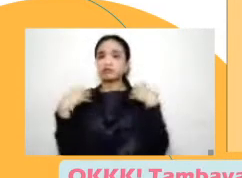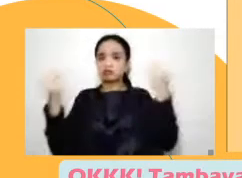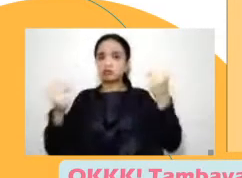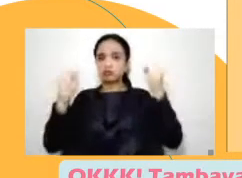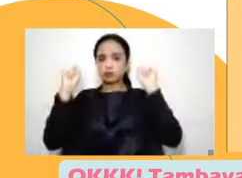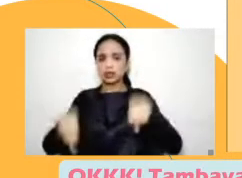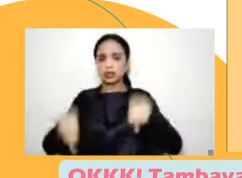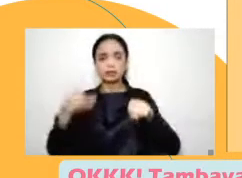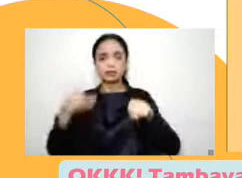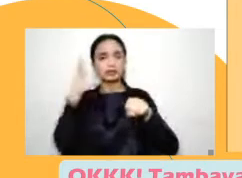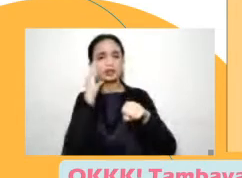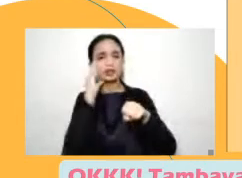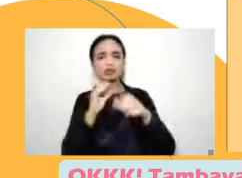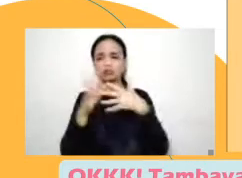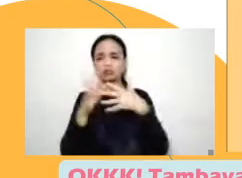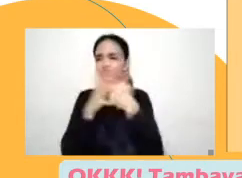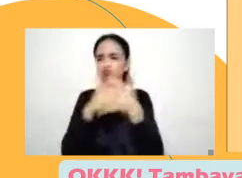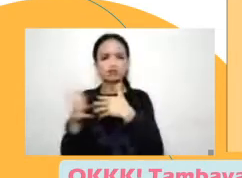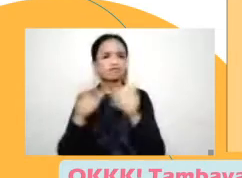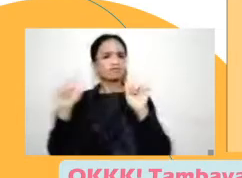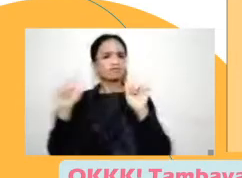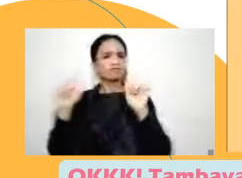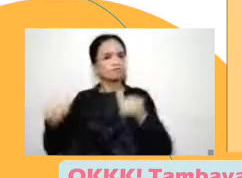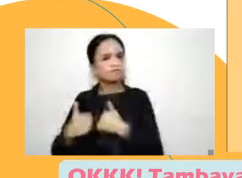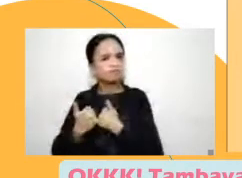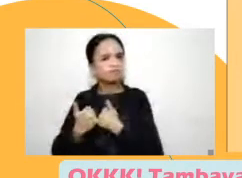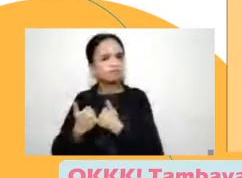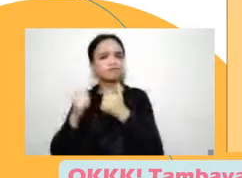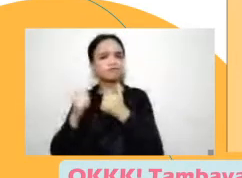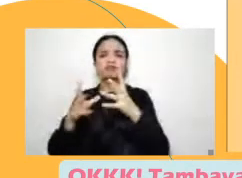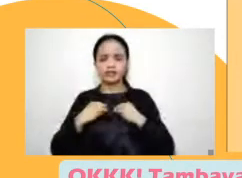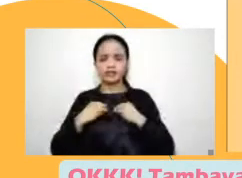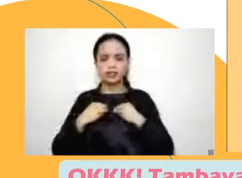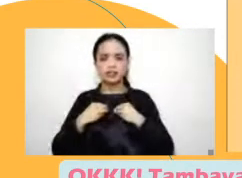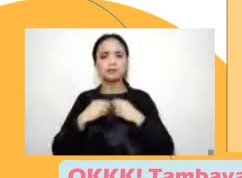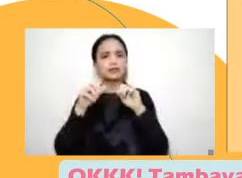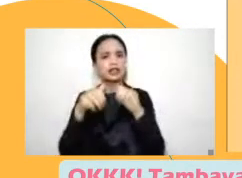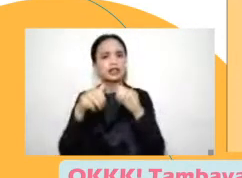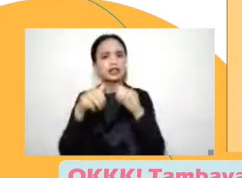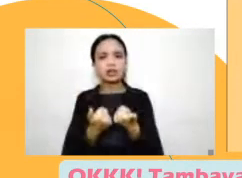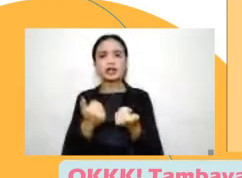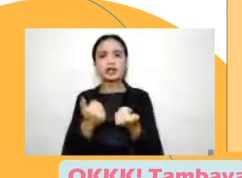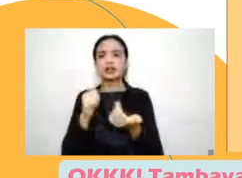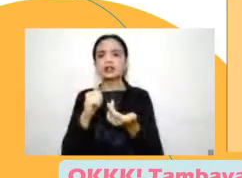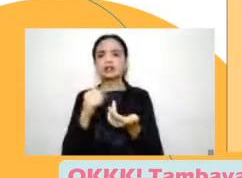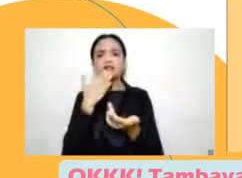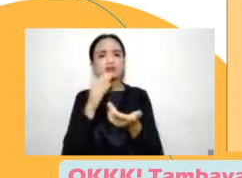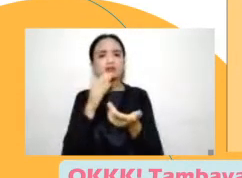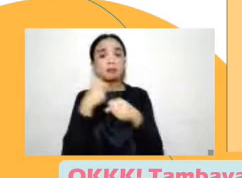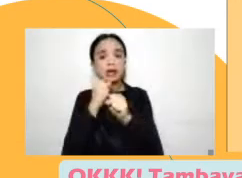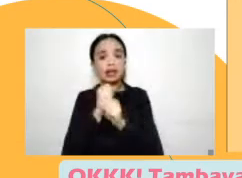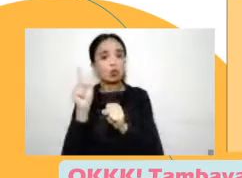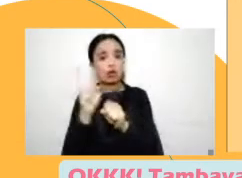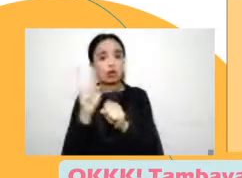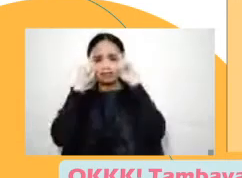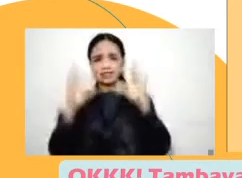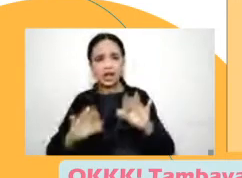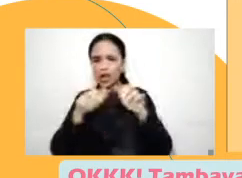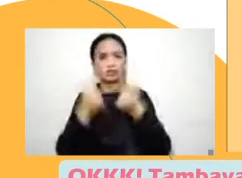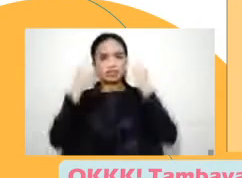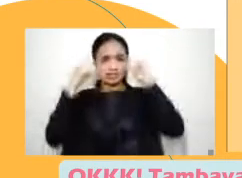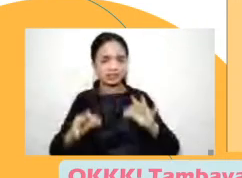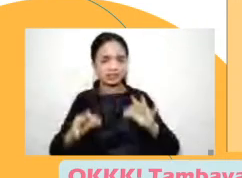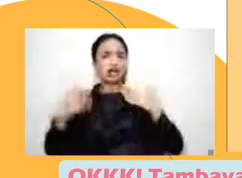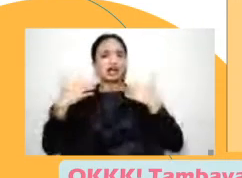sa pagharap ng mga pagsubok, katalinuhan sa paggawa ng mga mabuting desisyon, may kababaang loob